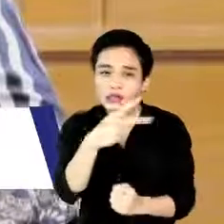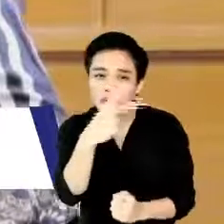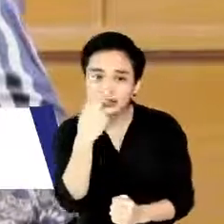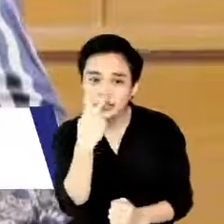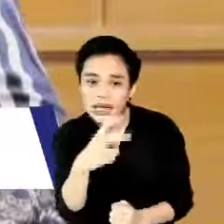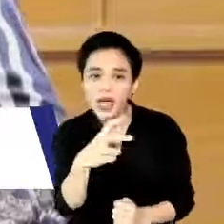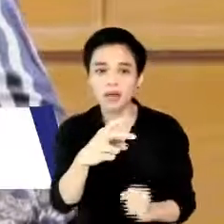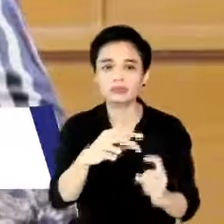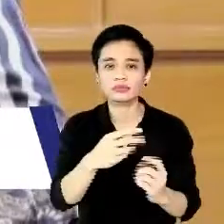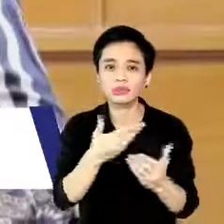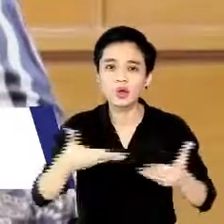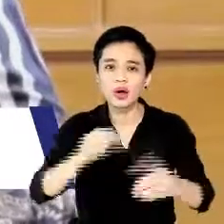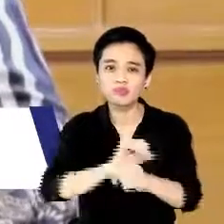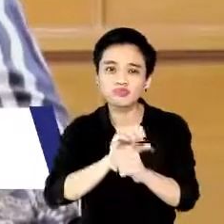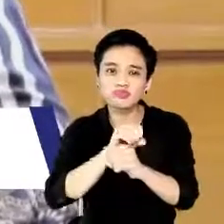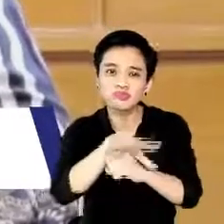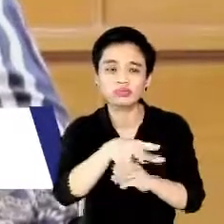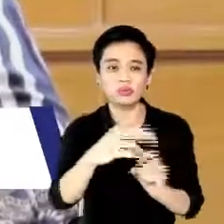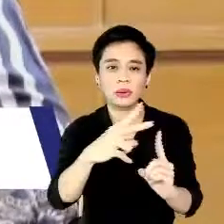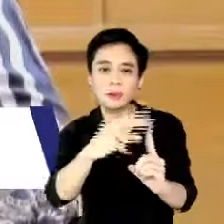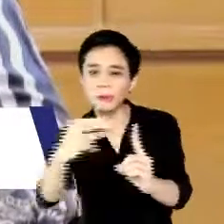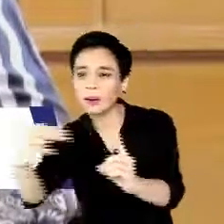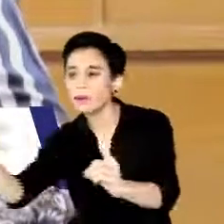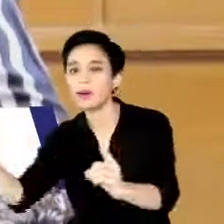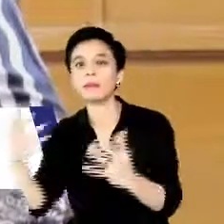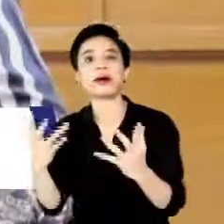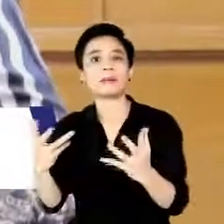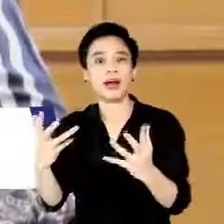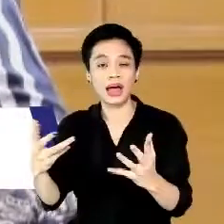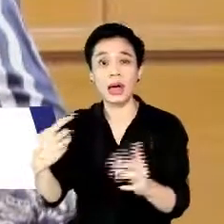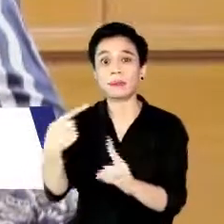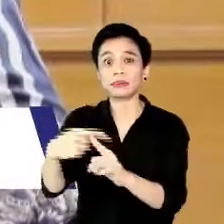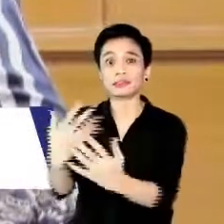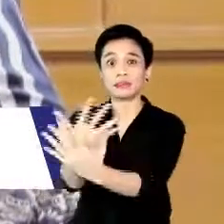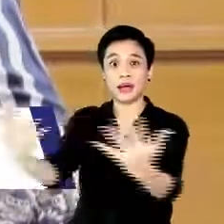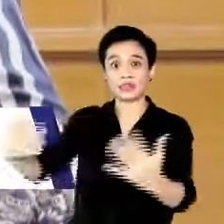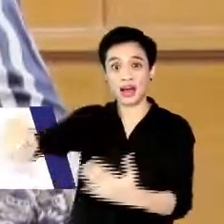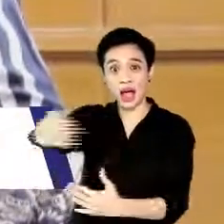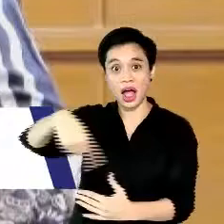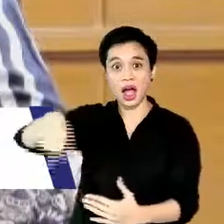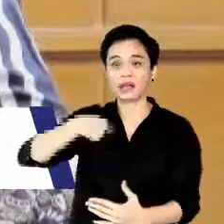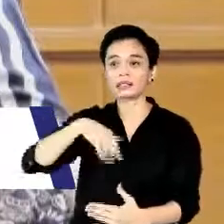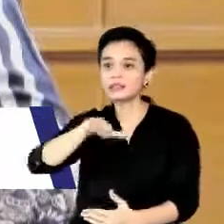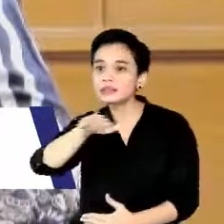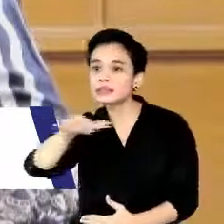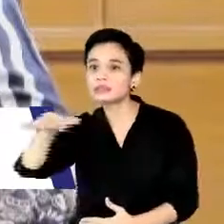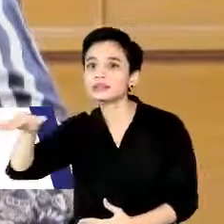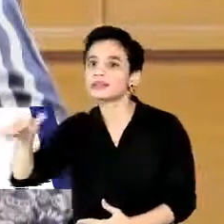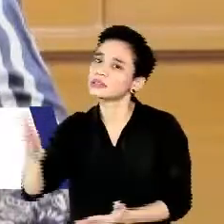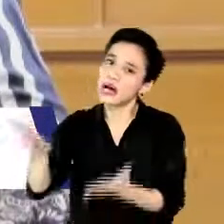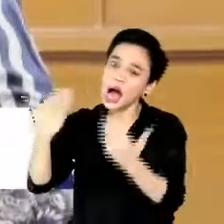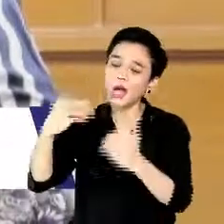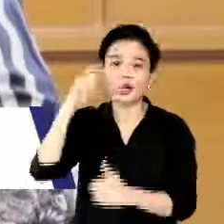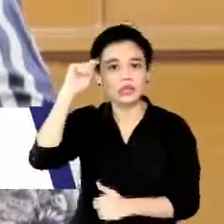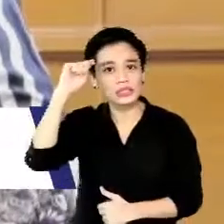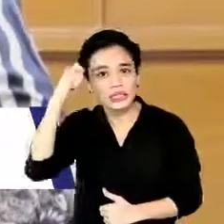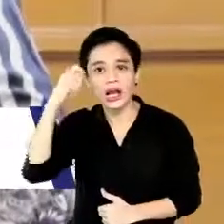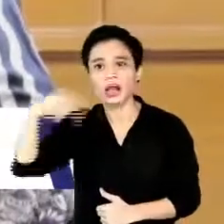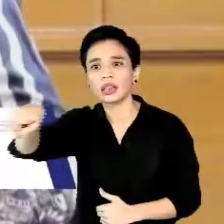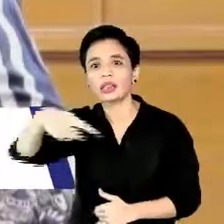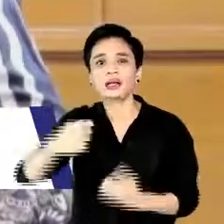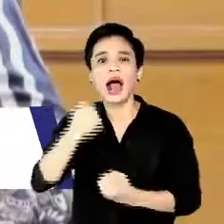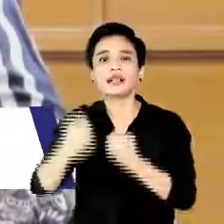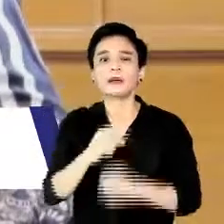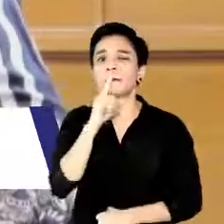dan juga ada upaya untuk mengajak masyarakat bersama-sama untuk meningkatkan juga peran